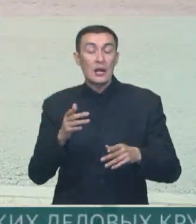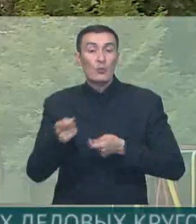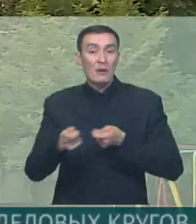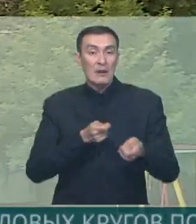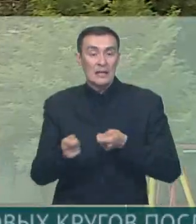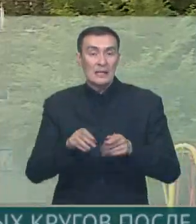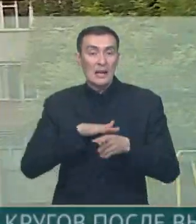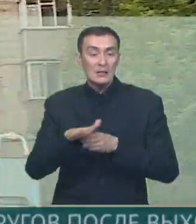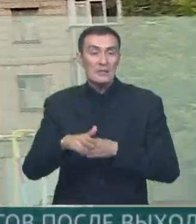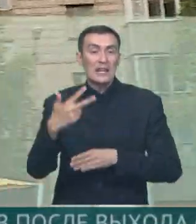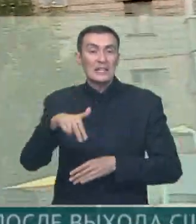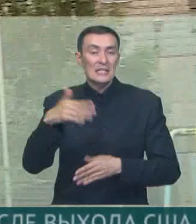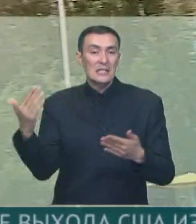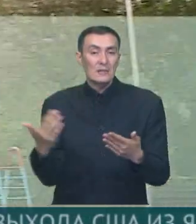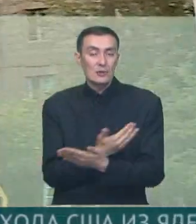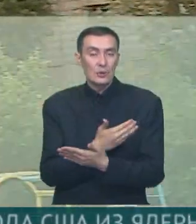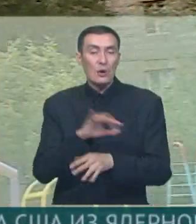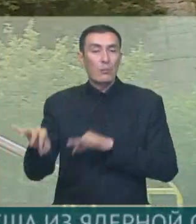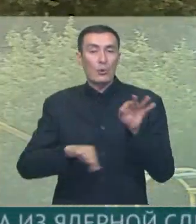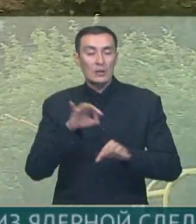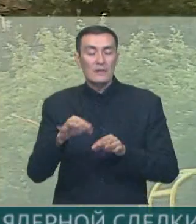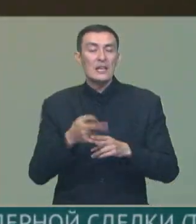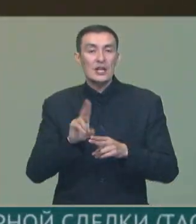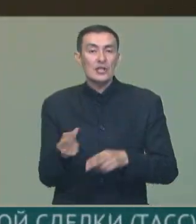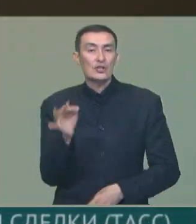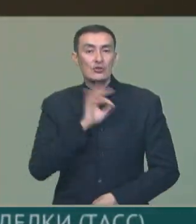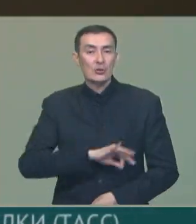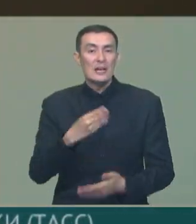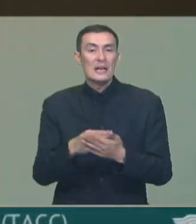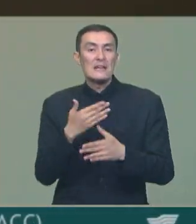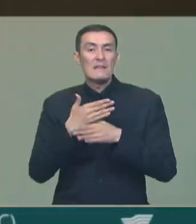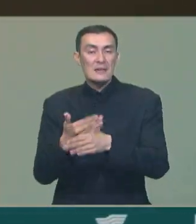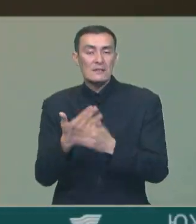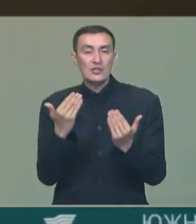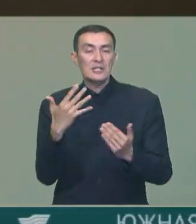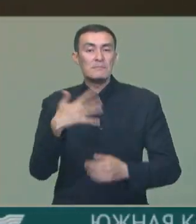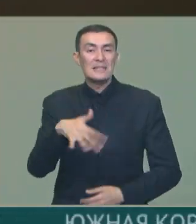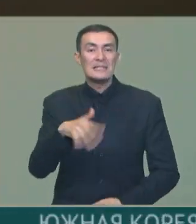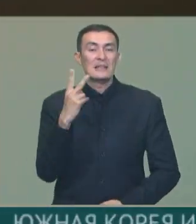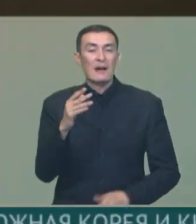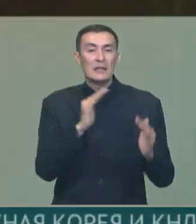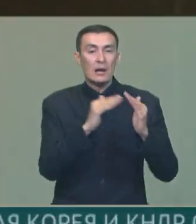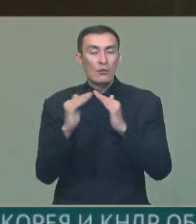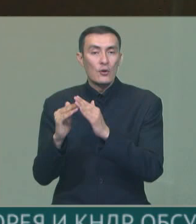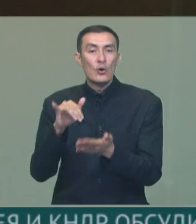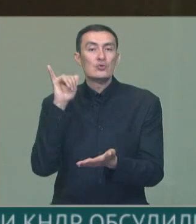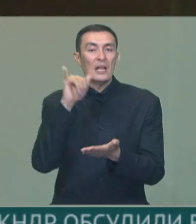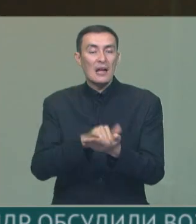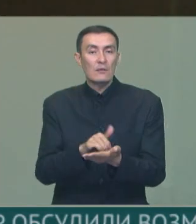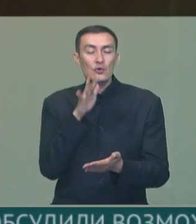планируется реализовать 30 инновационных проектов. И все за счет инвесторов. Сейчас в 52 домах